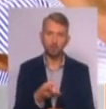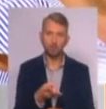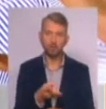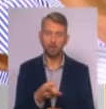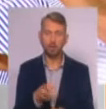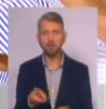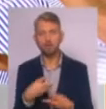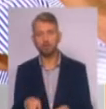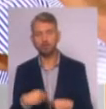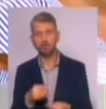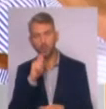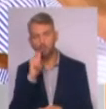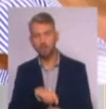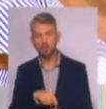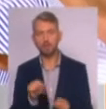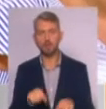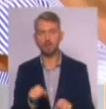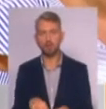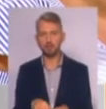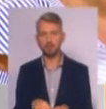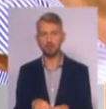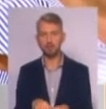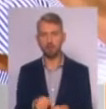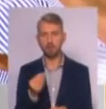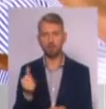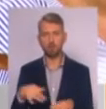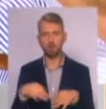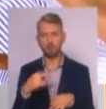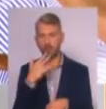украинцам возможность там растамаживать машины